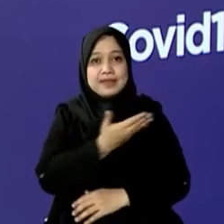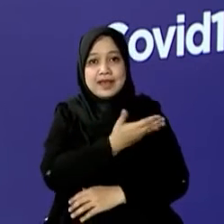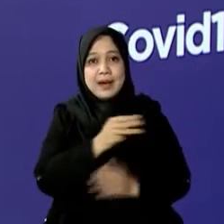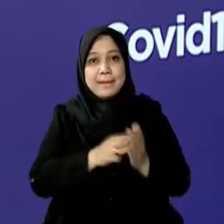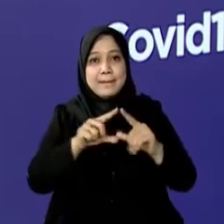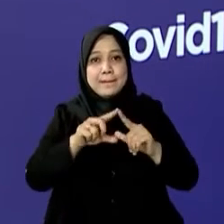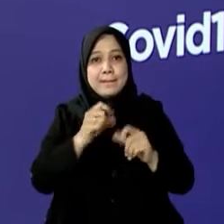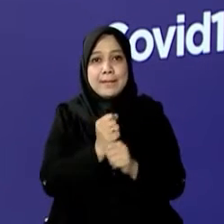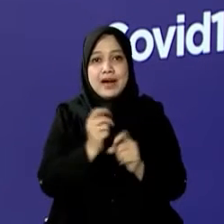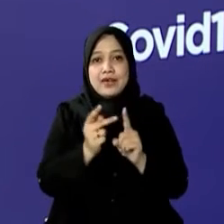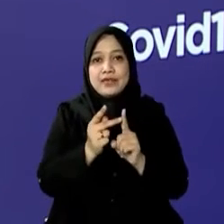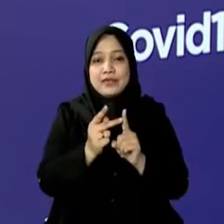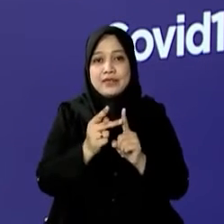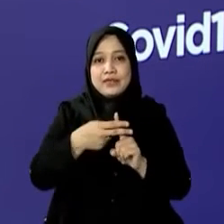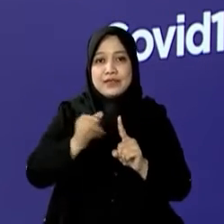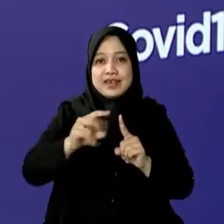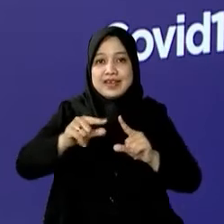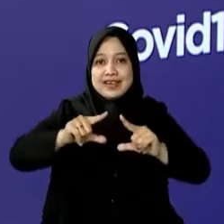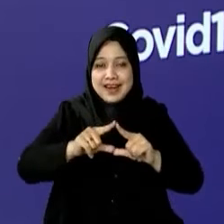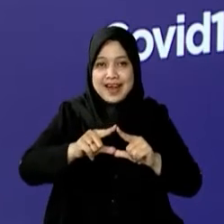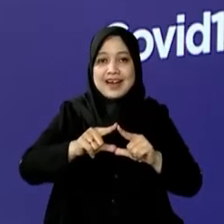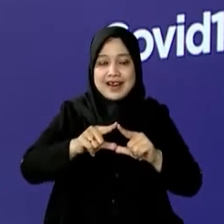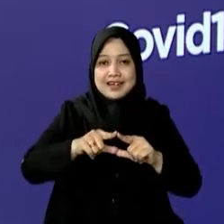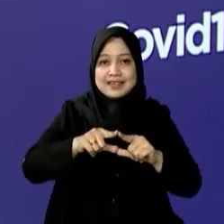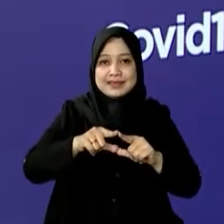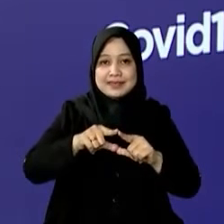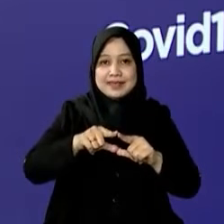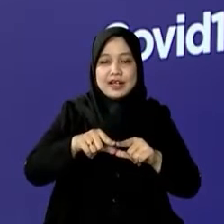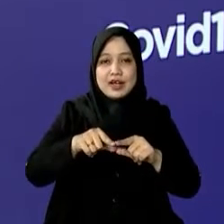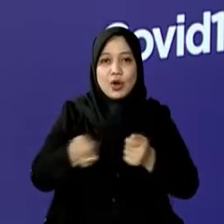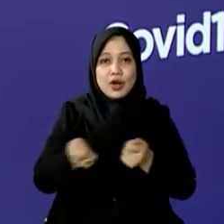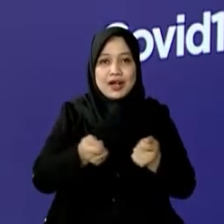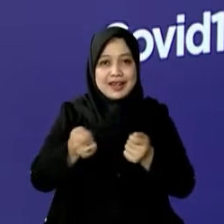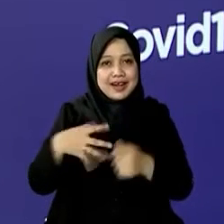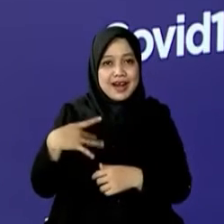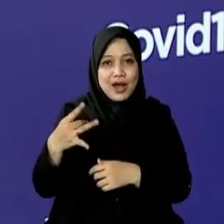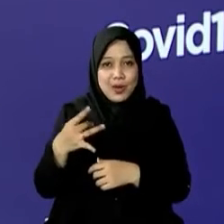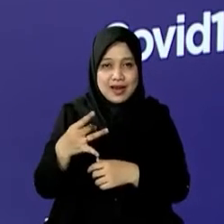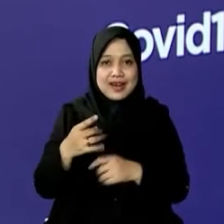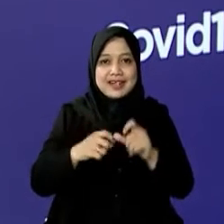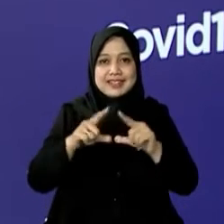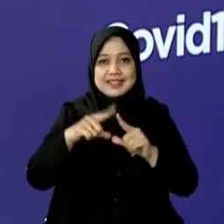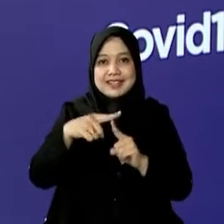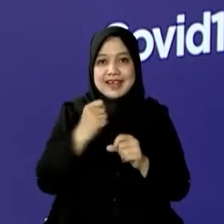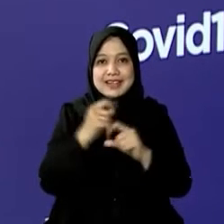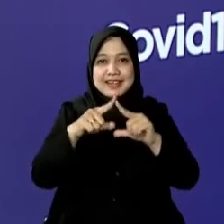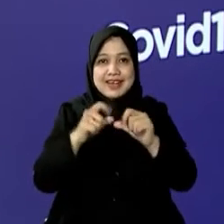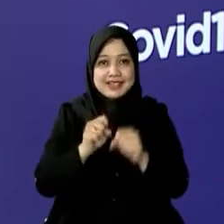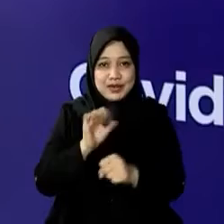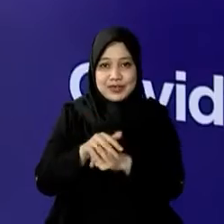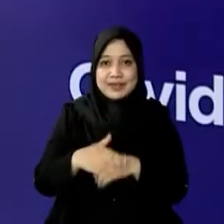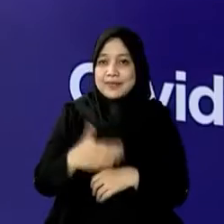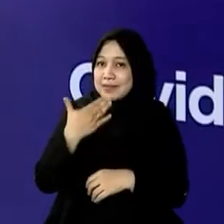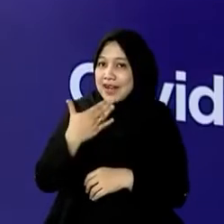selaku sekretaris sub bidang kesehatan koordinator relawan Satgas covert 19 terima kasih Mafira sudah hadir Bagaimana